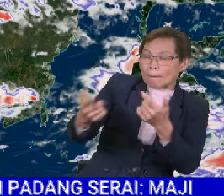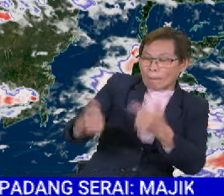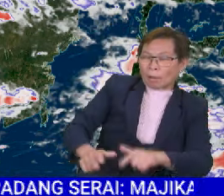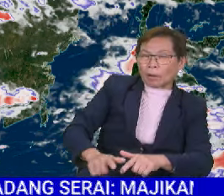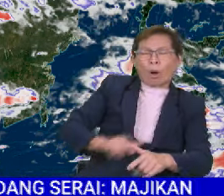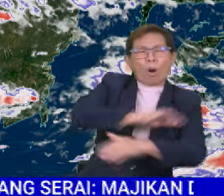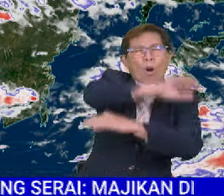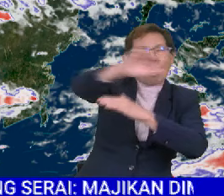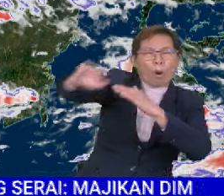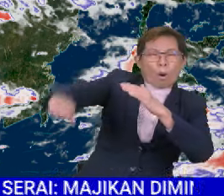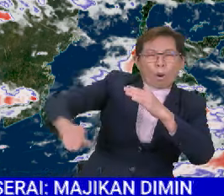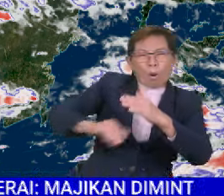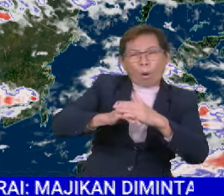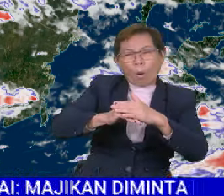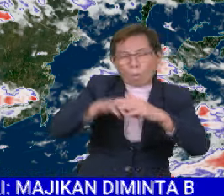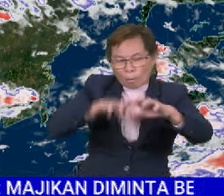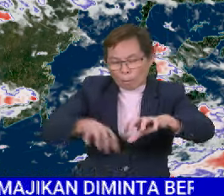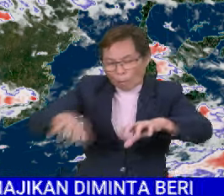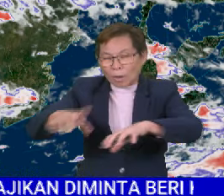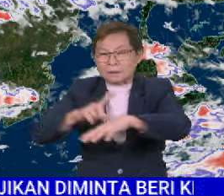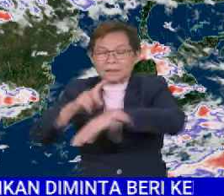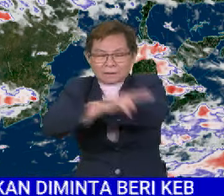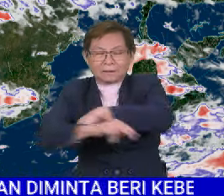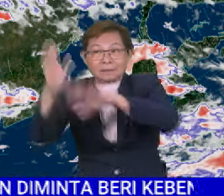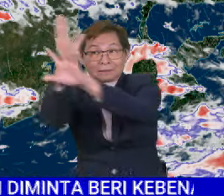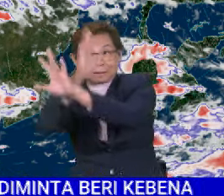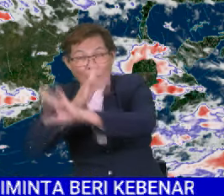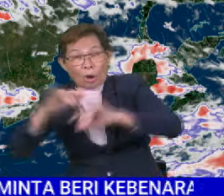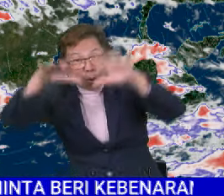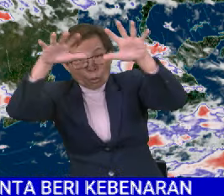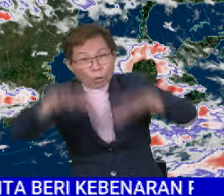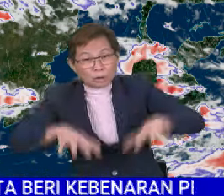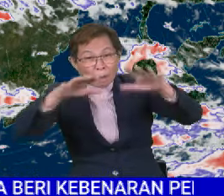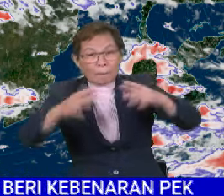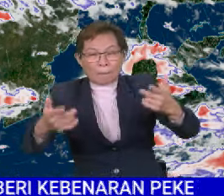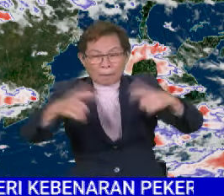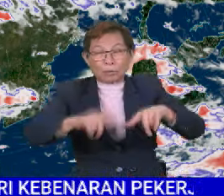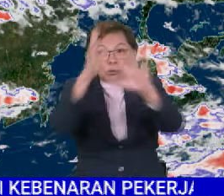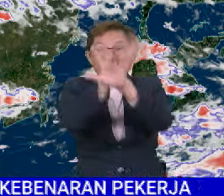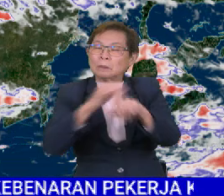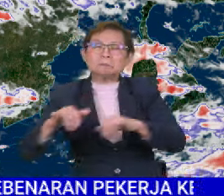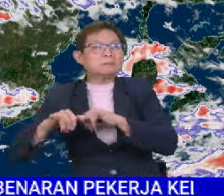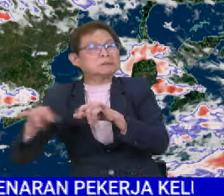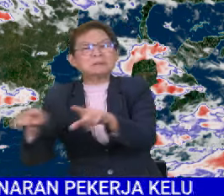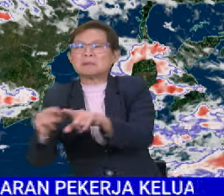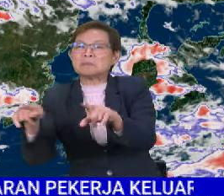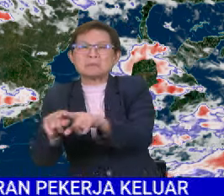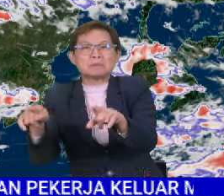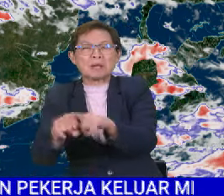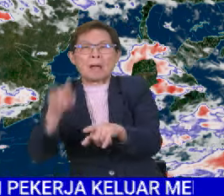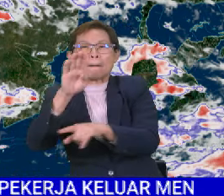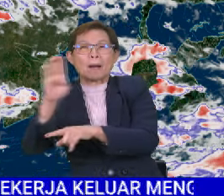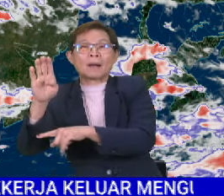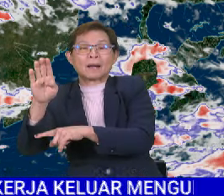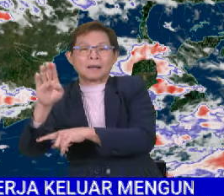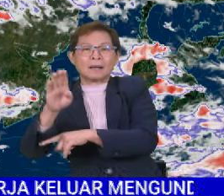berlaku di hampir kesemua bahagian di negeri Sarawak. Hujan yang berlaku di negeri Sarawak ini serupa seperti di bahagian barat pantai